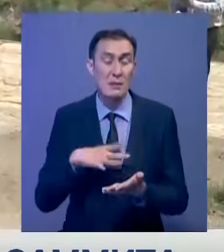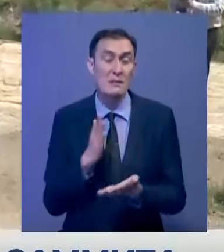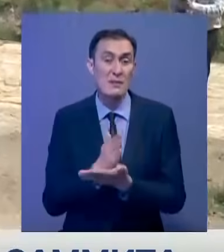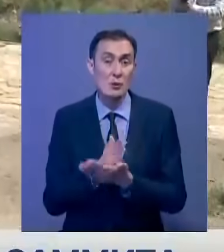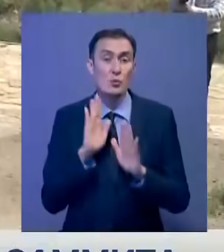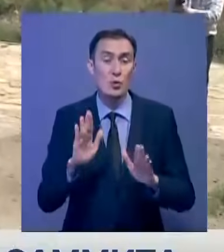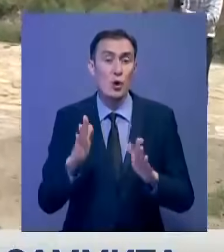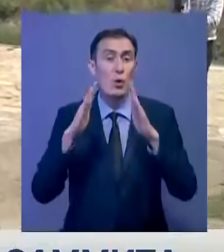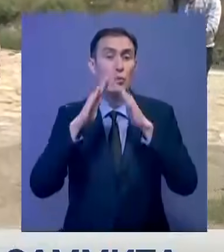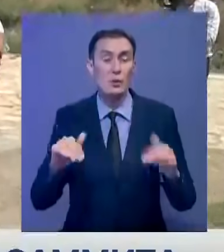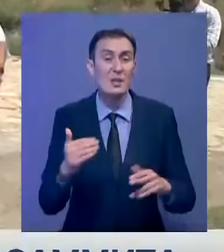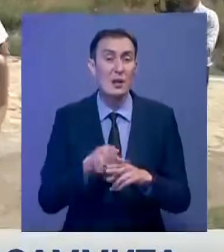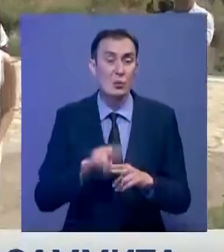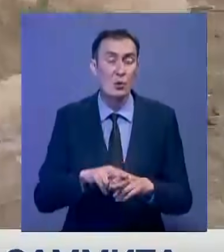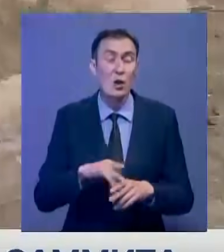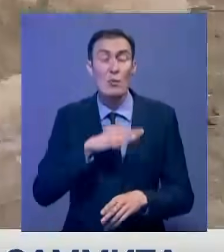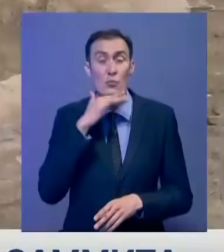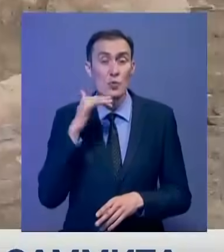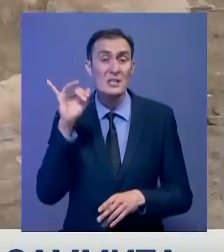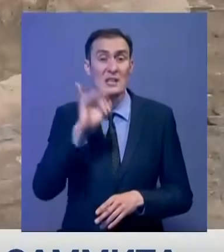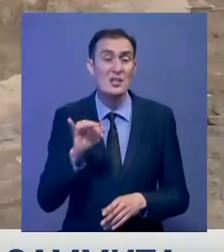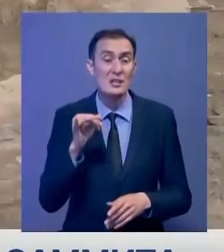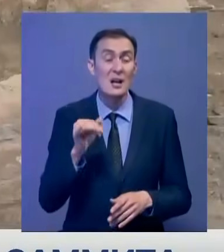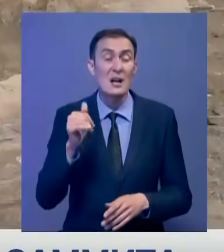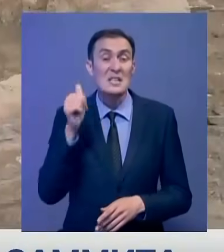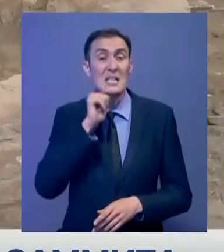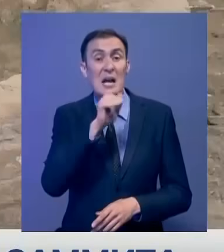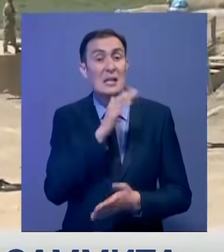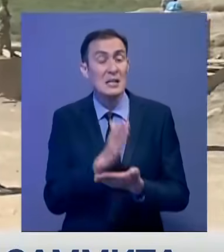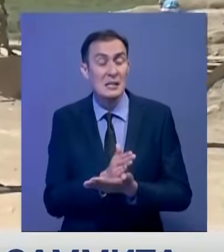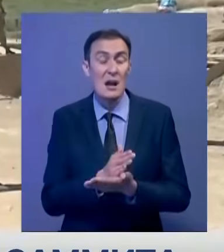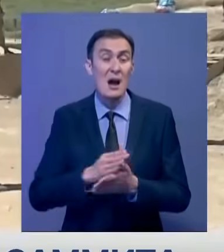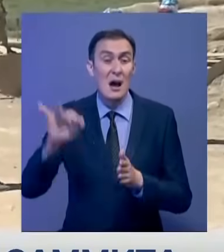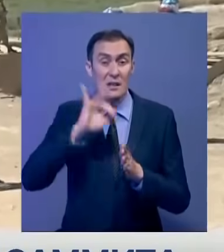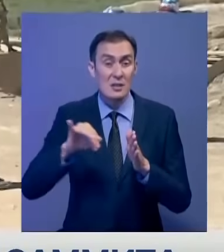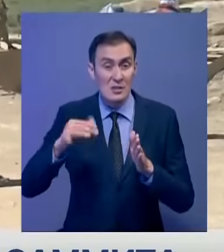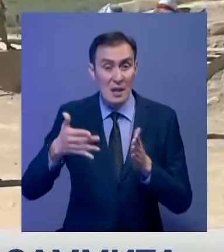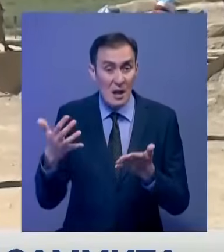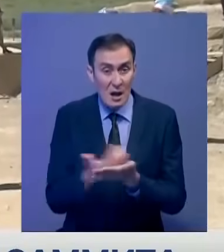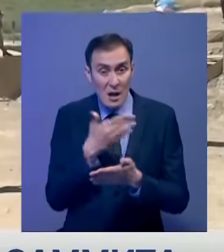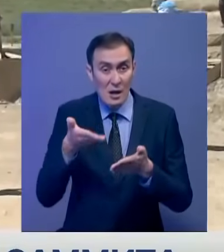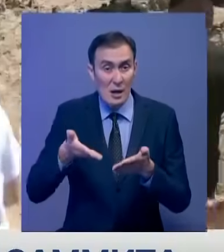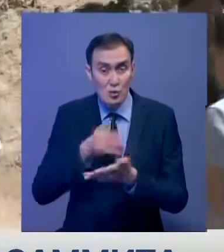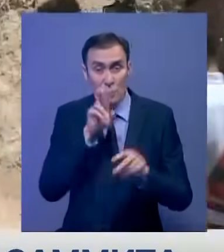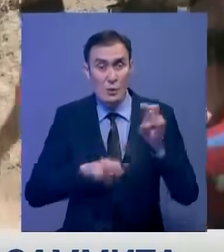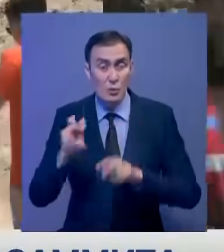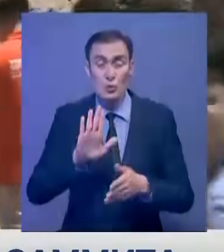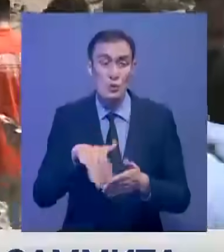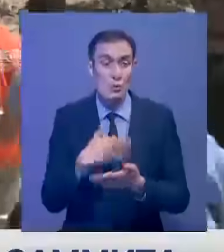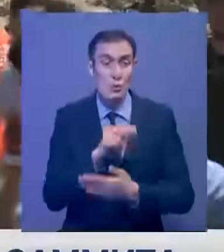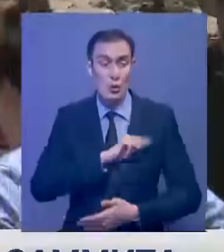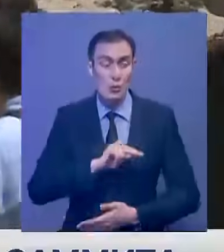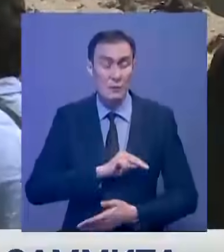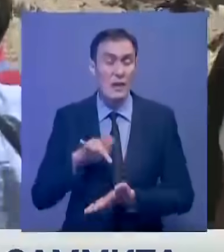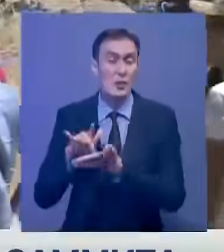представляет собой лишь руины, которые хранят множество исторических загадок. Археологические раскопки здесь ведутся до сих пор. Всего в